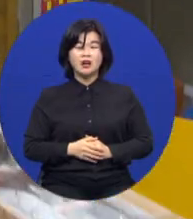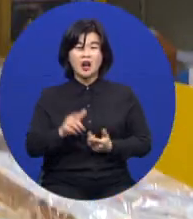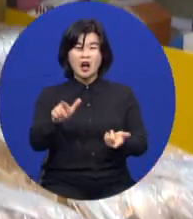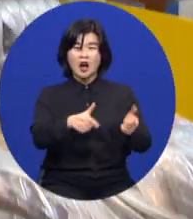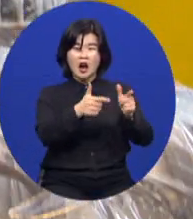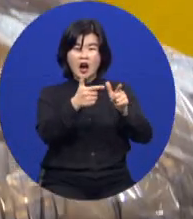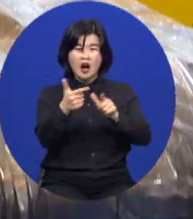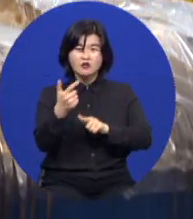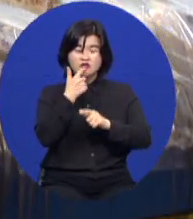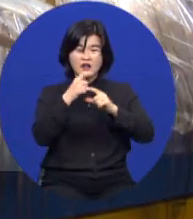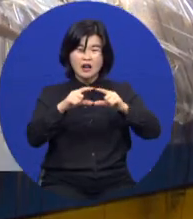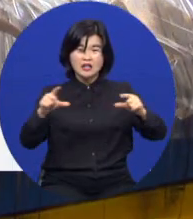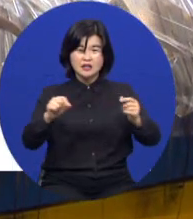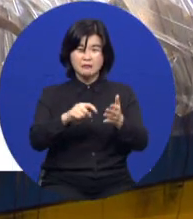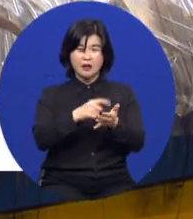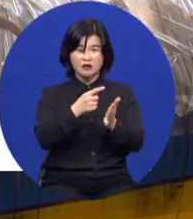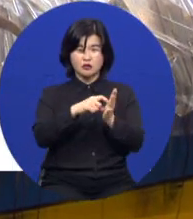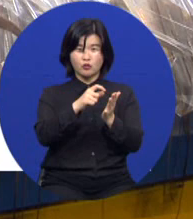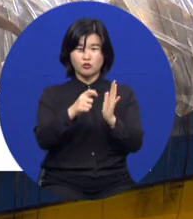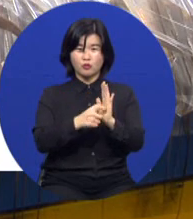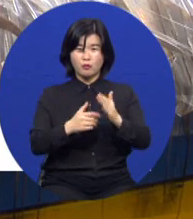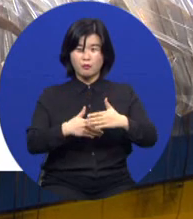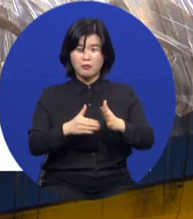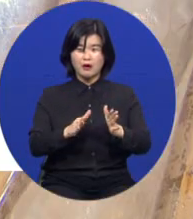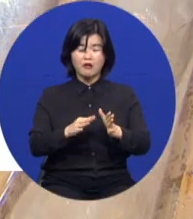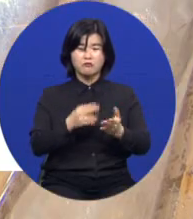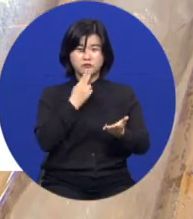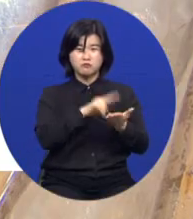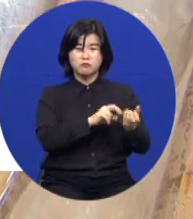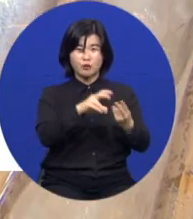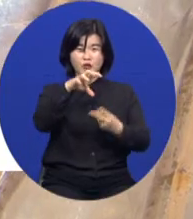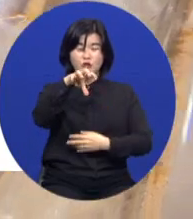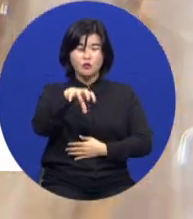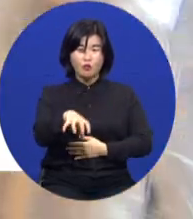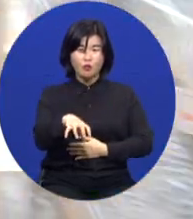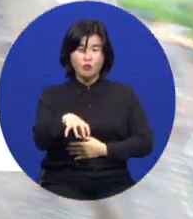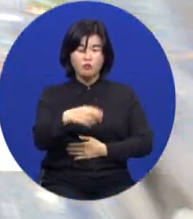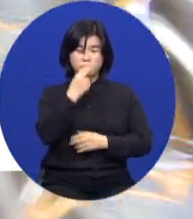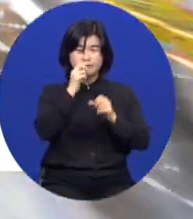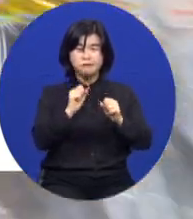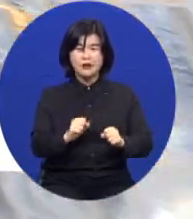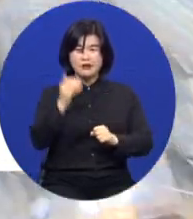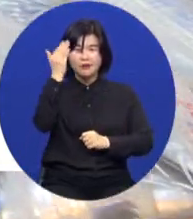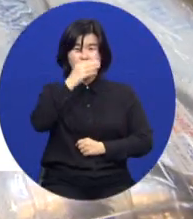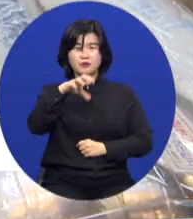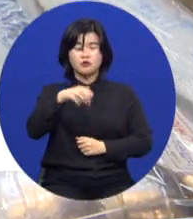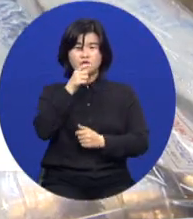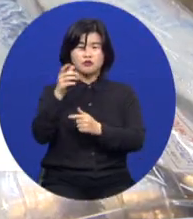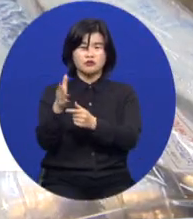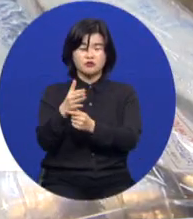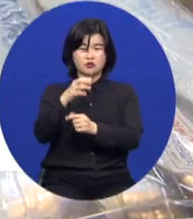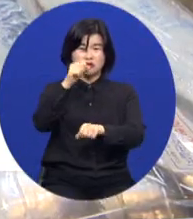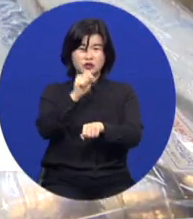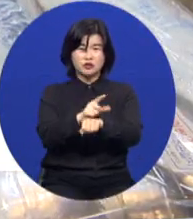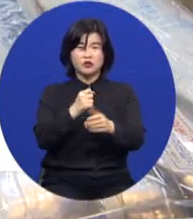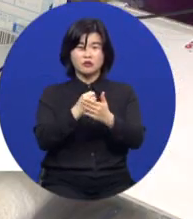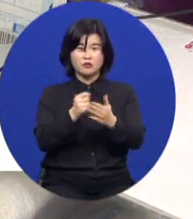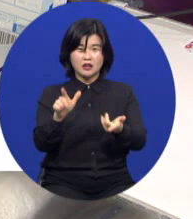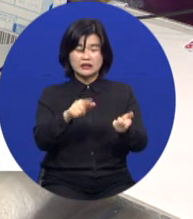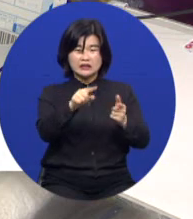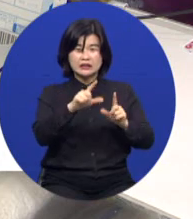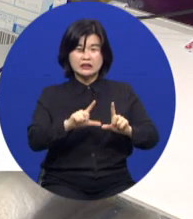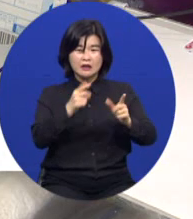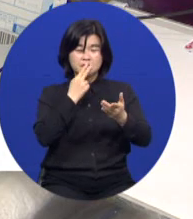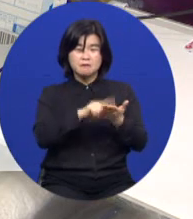하루에 은갈치 100여 상자를 택배로 보내는 업체입니다. 신선도를 유지해야 하는 수산물 특성 때문에 주문 당일에